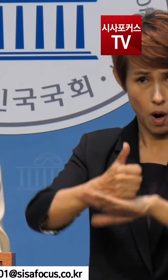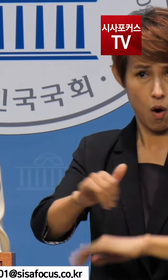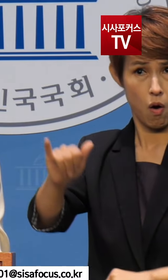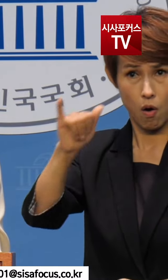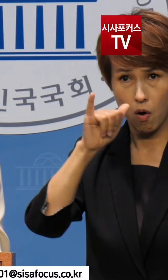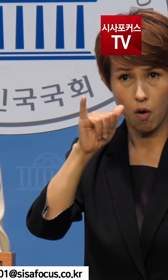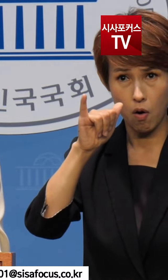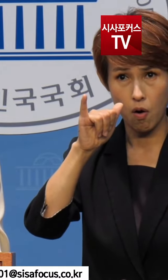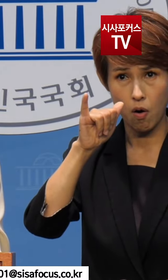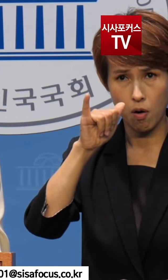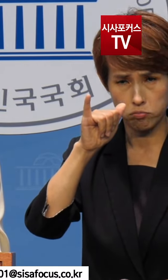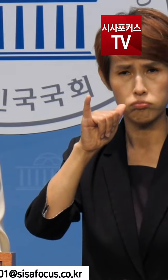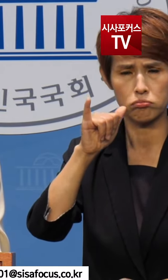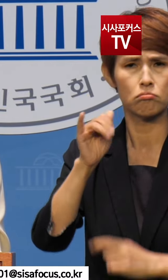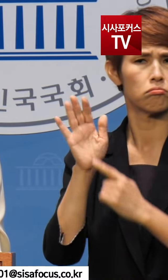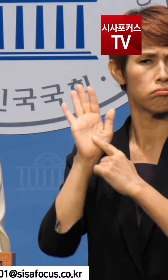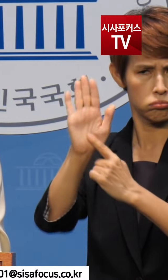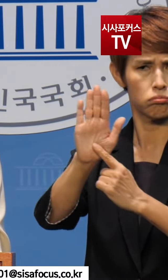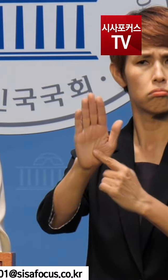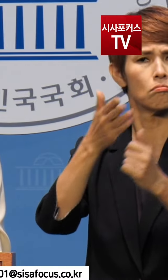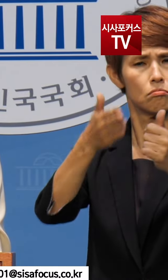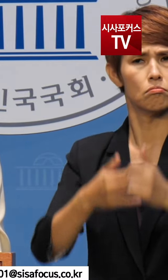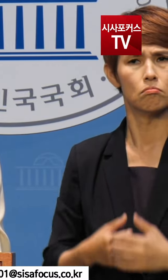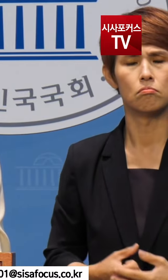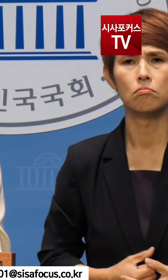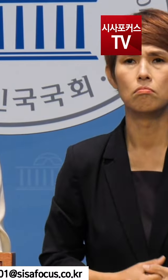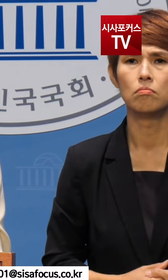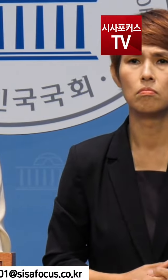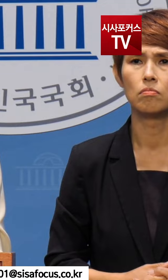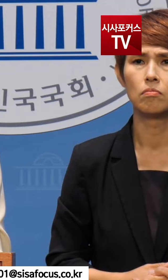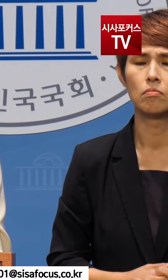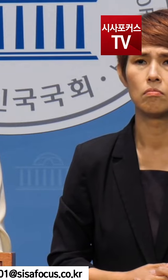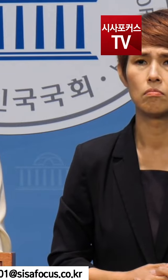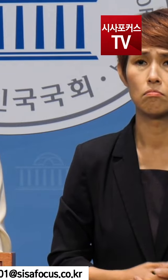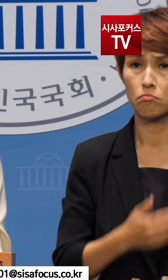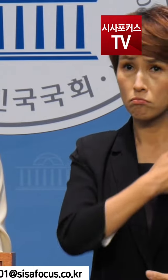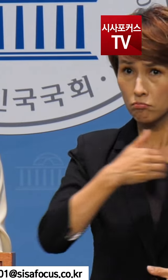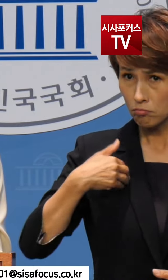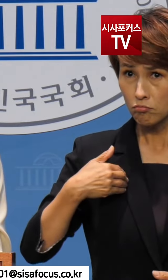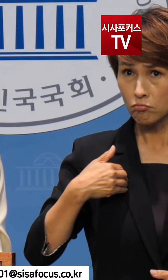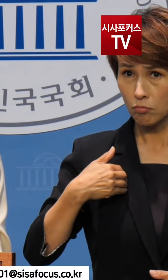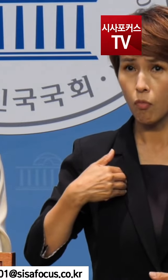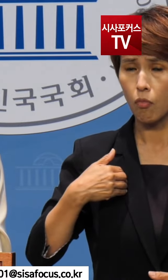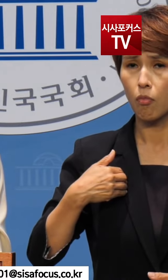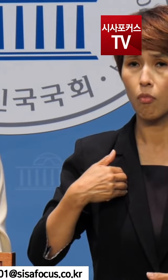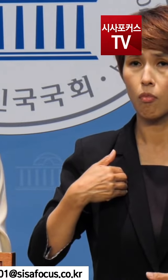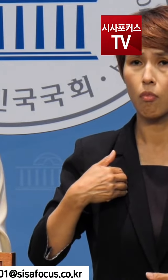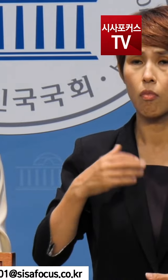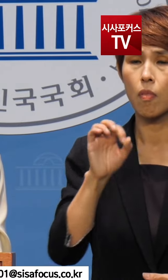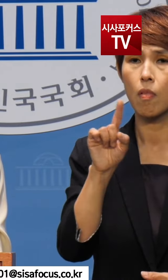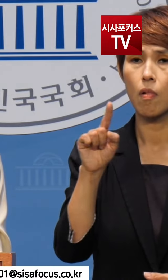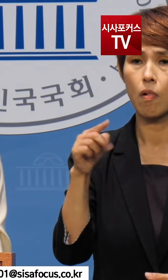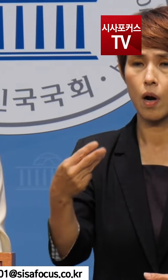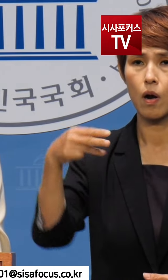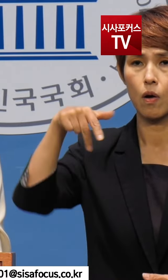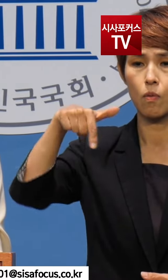있다면 바로 공개하면 되는 것입니다. 자신 있으면 알고리즘 설계 시안도